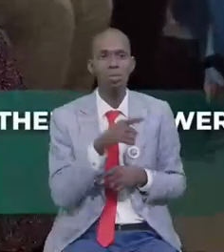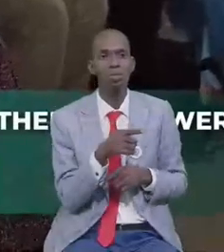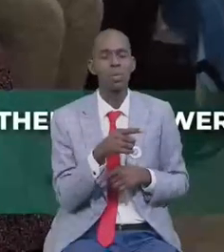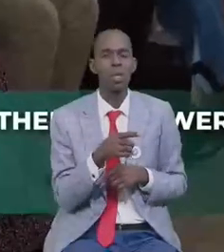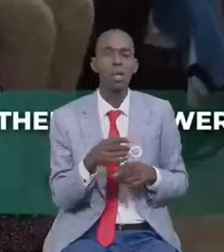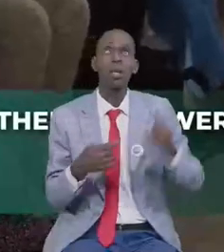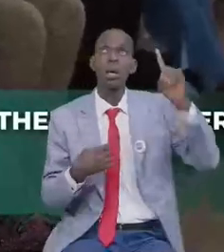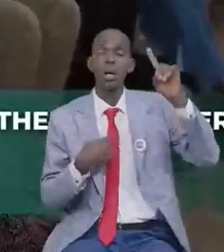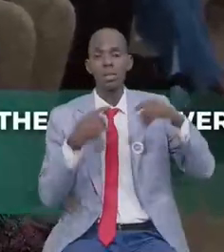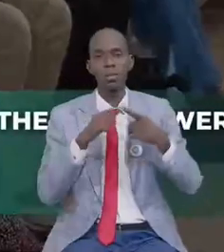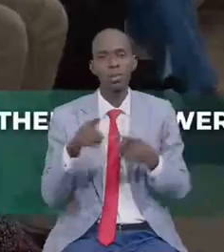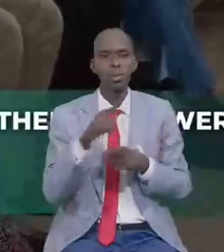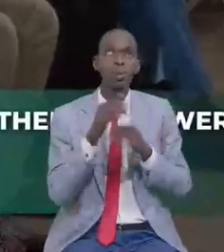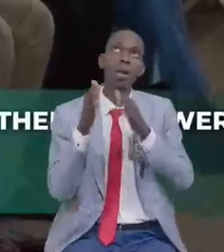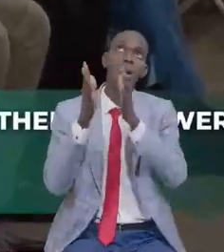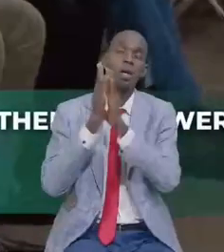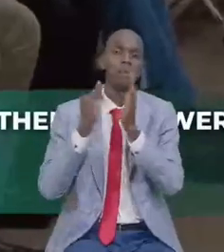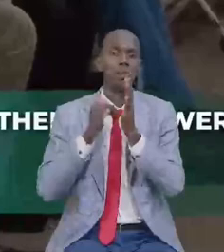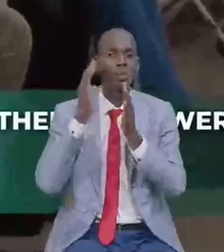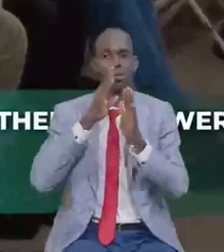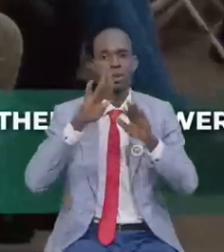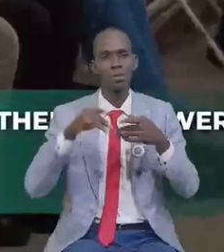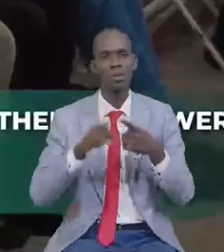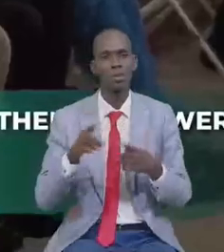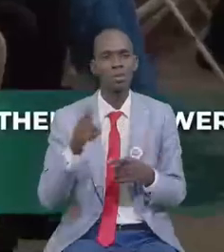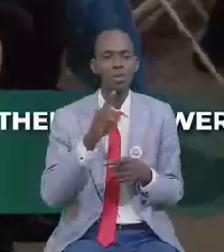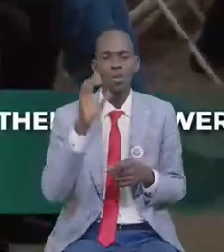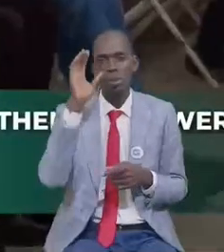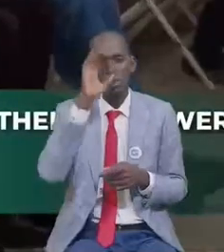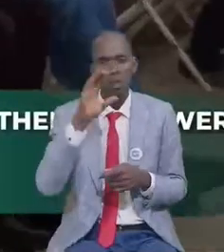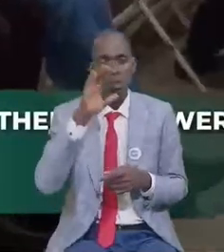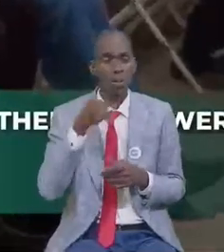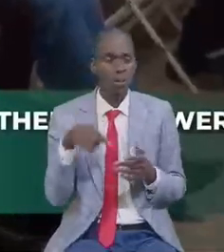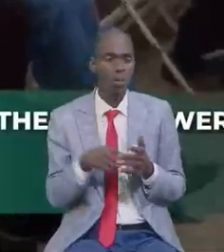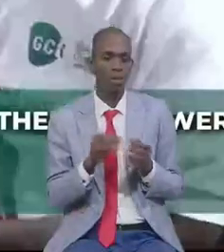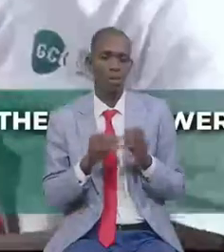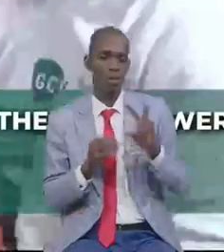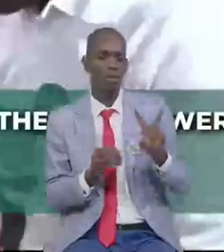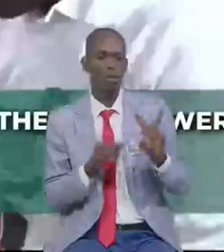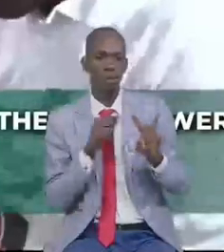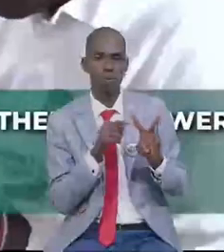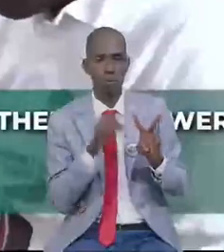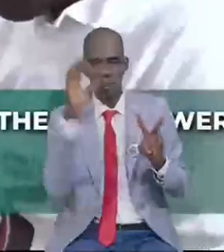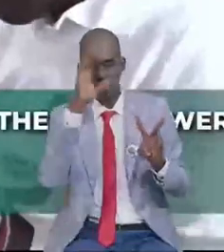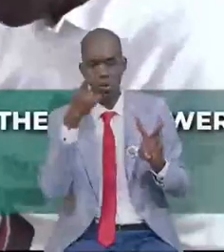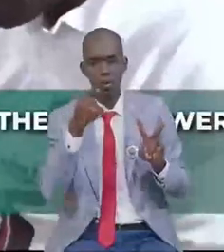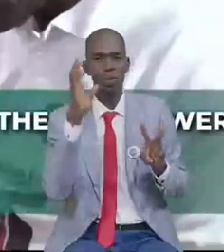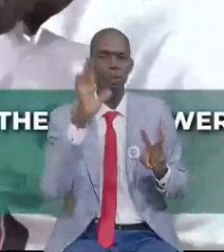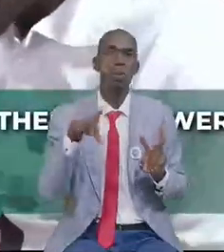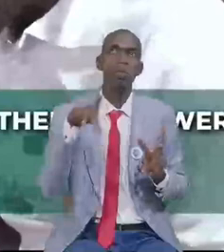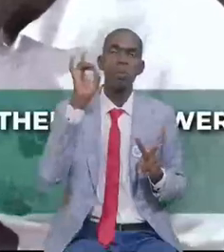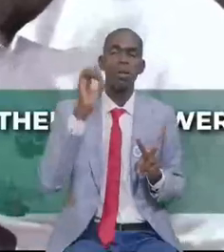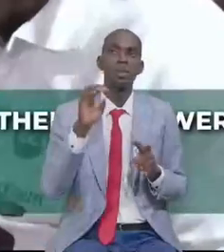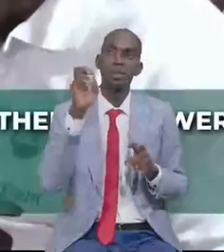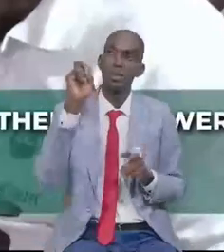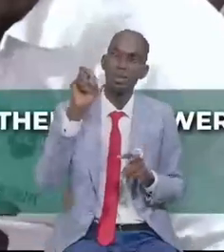Luc 11, verset 9. Vous allez voir ce que la Bible nous dit. Luc 11,